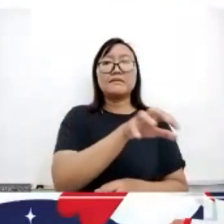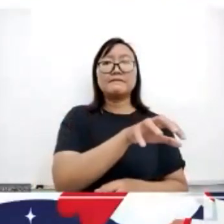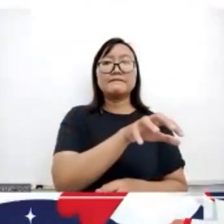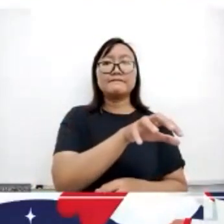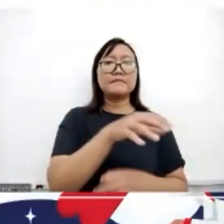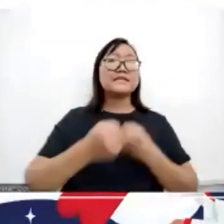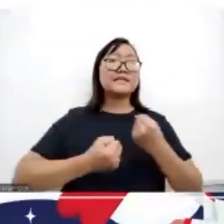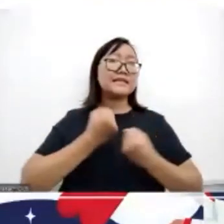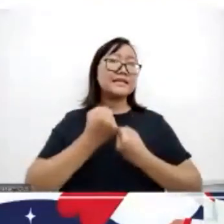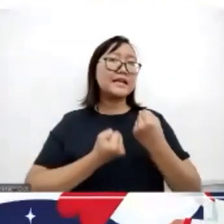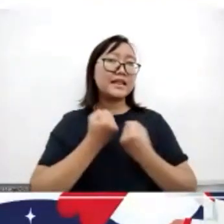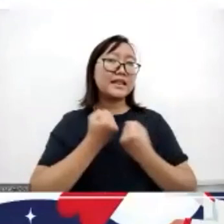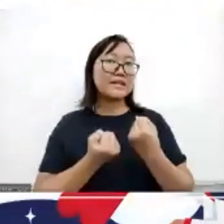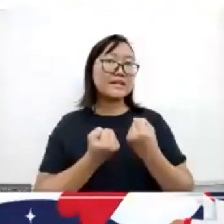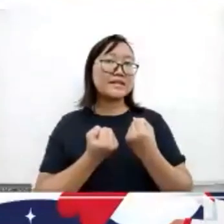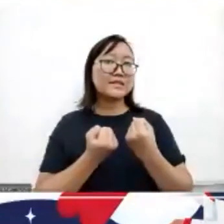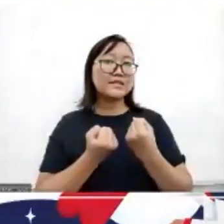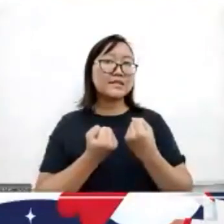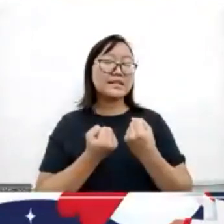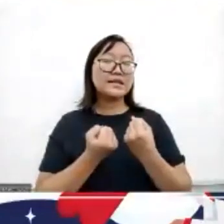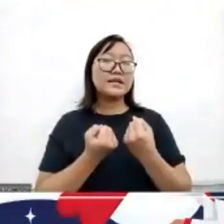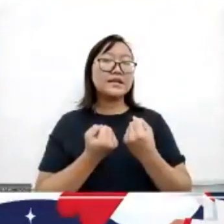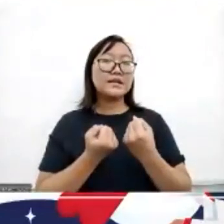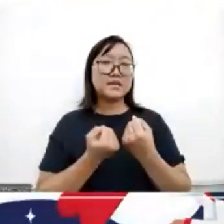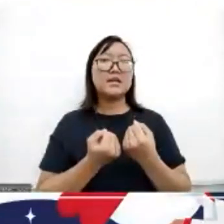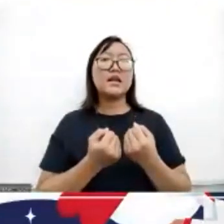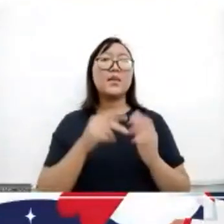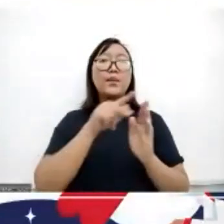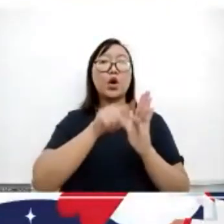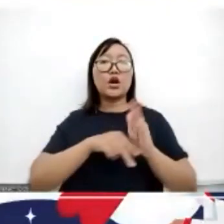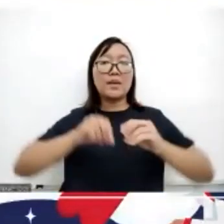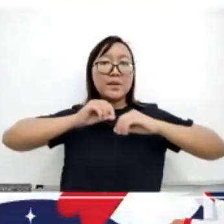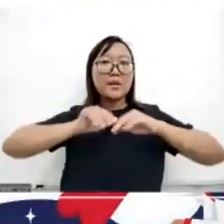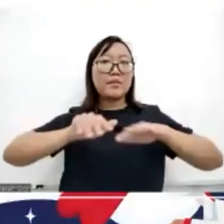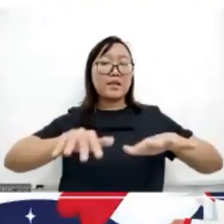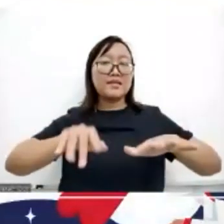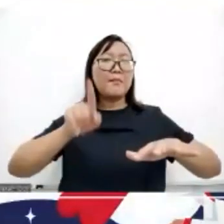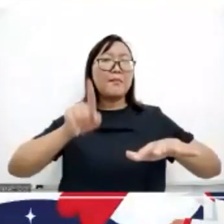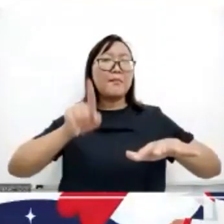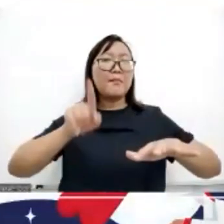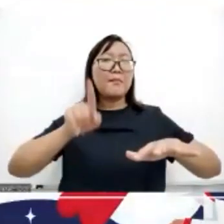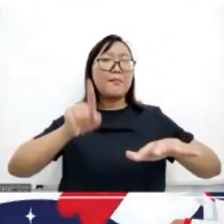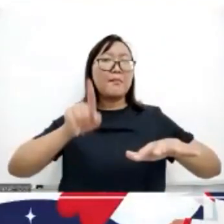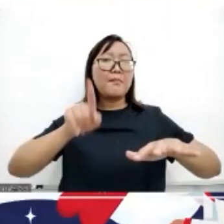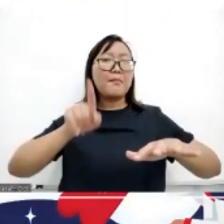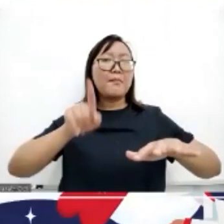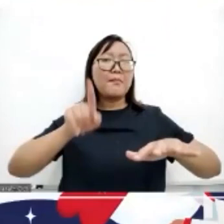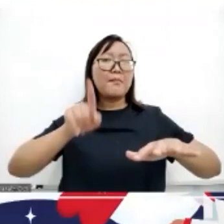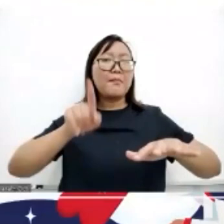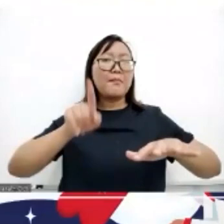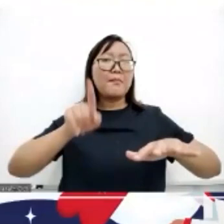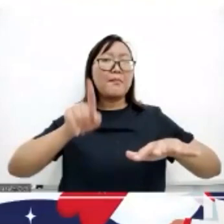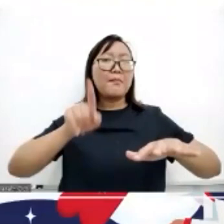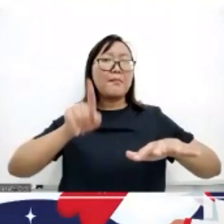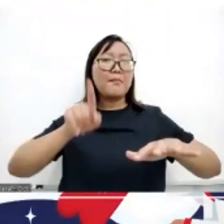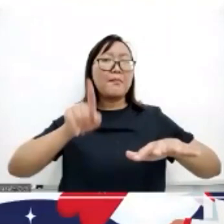kegiatan dan project implementation project ini akan lebih kuat jadi pola pendekatan Disamping itu